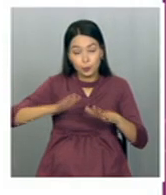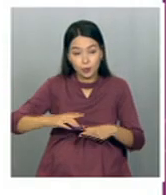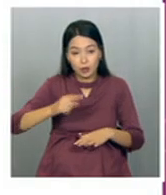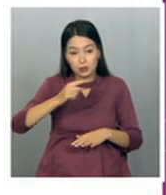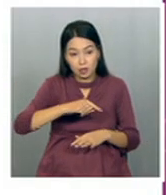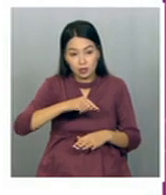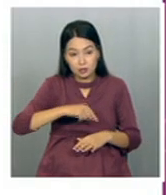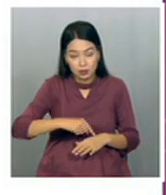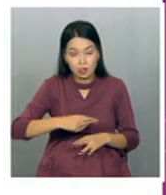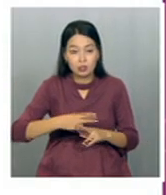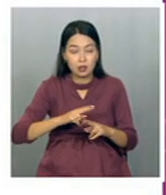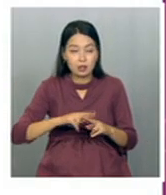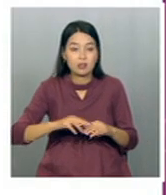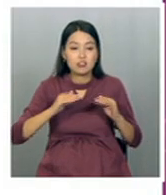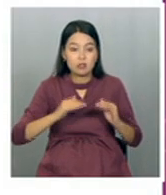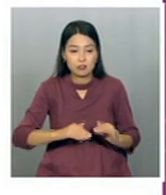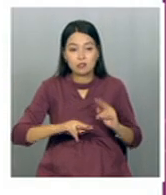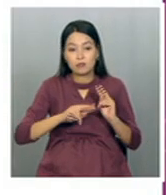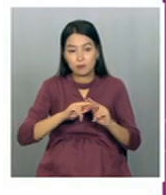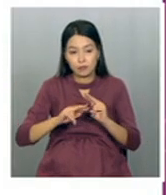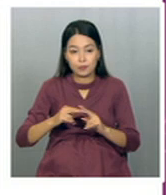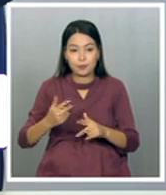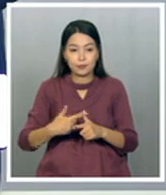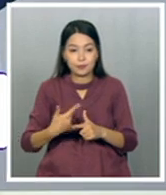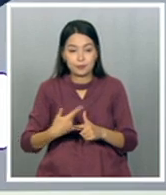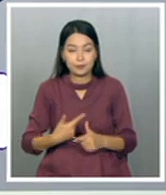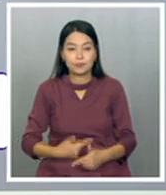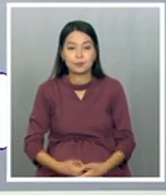шырақтарды төменгі шарықтау деп атаймыз.